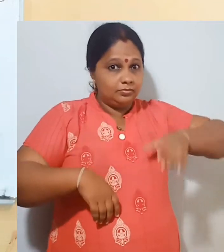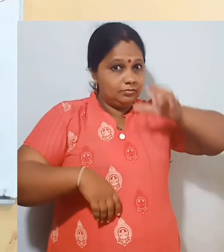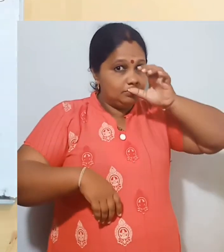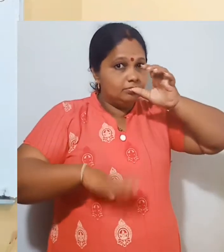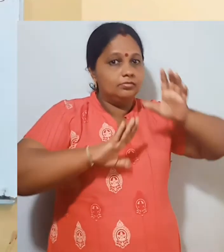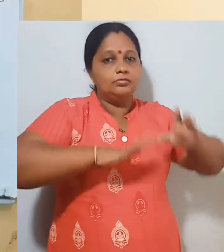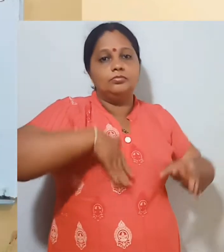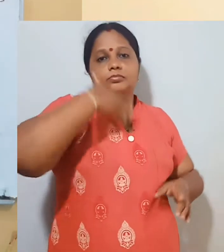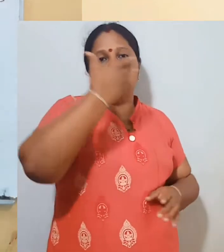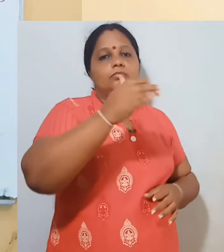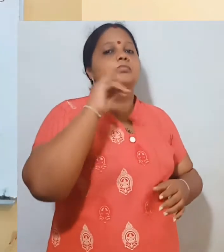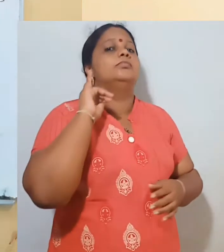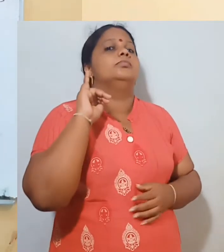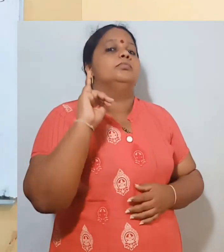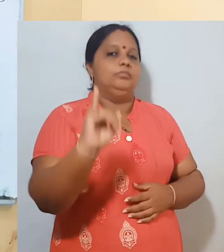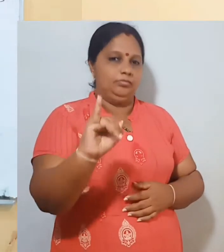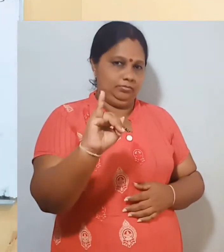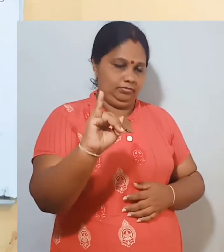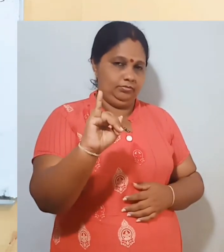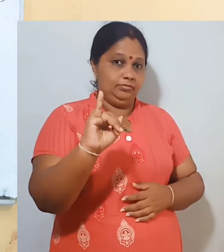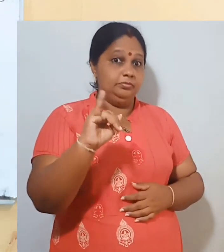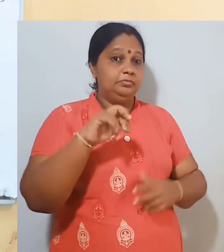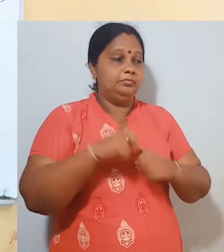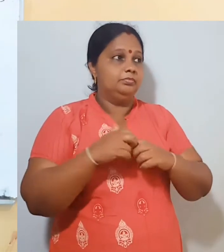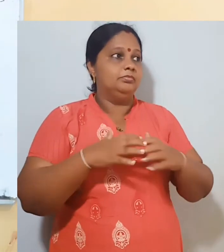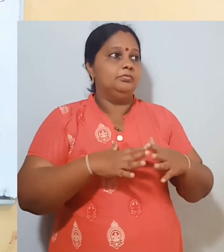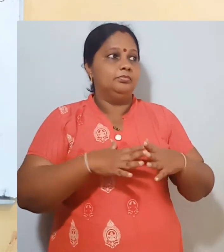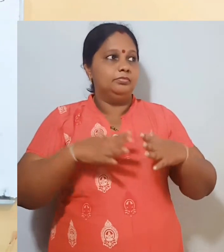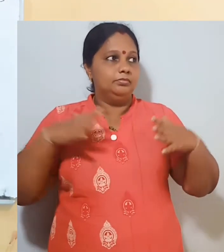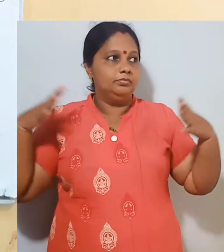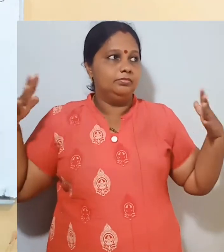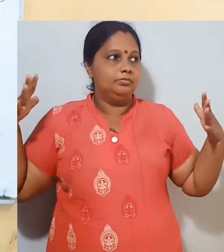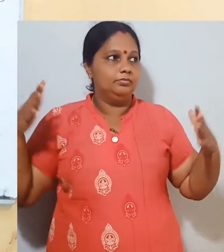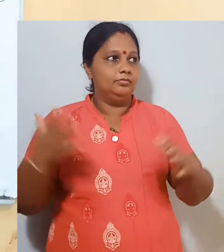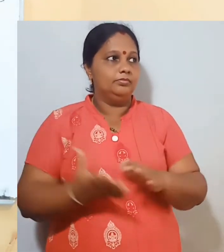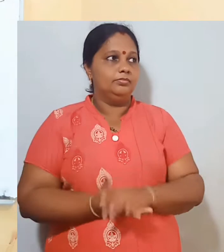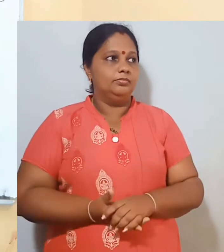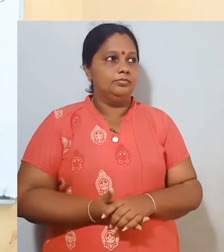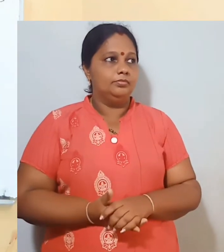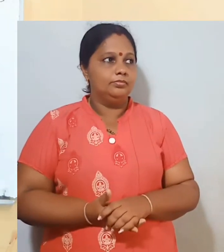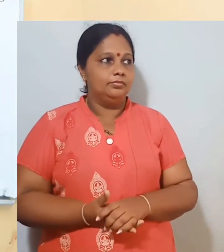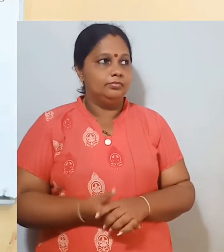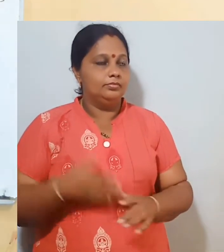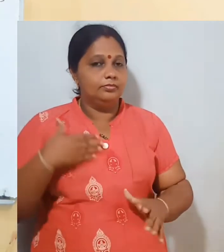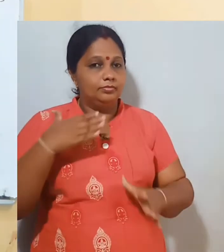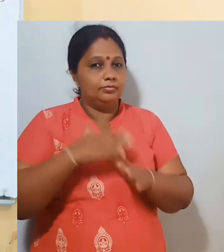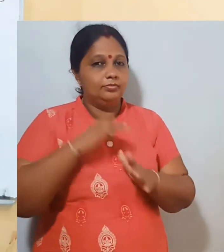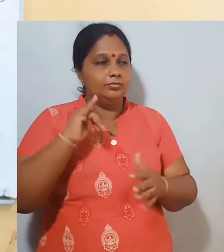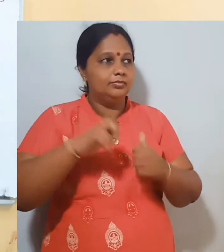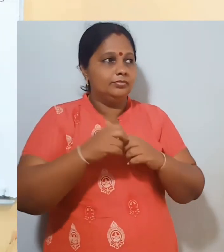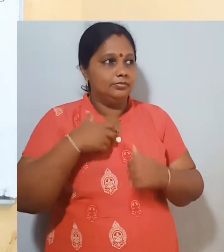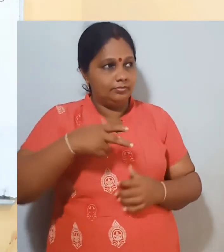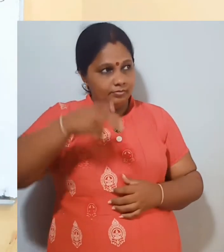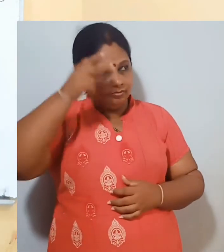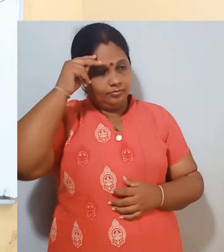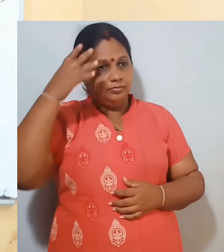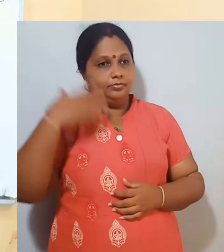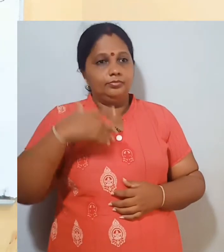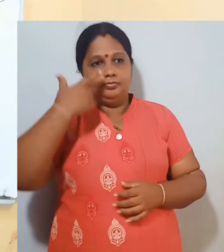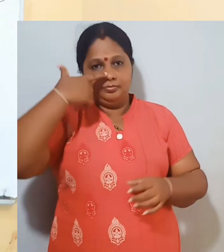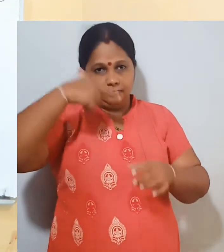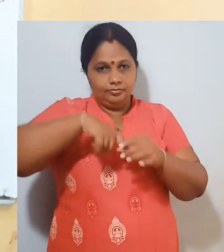வைக்க கூடாது. அதுகள் பிரச்சனையை இன்னும் கூட்டும். ரைட்? நாங்க செய்யக்கூடாத விஷயங்களை தெரிஞ்சிருக்க வேண்டியது. ரைட்?